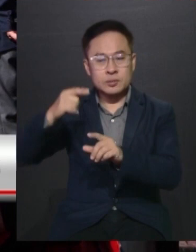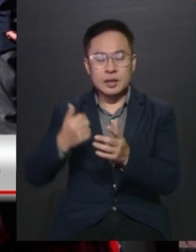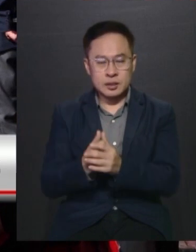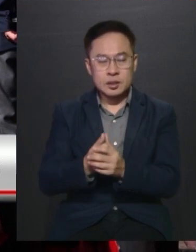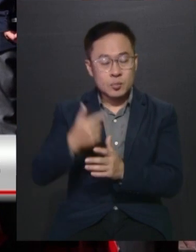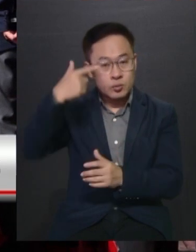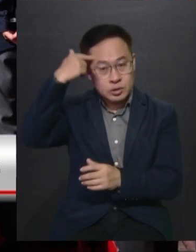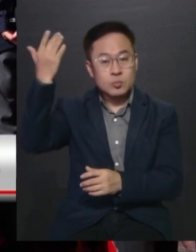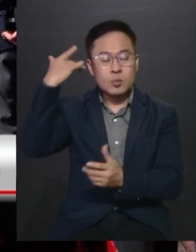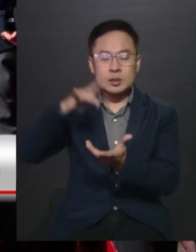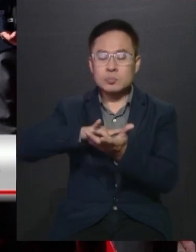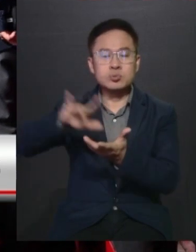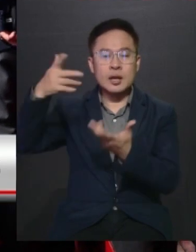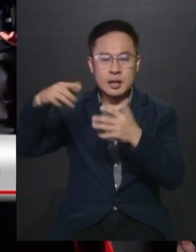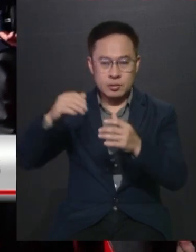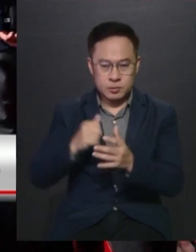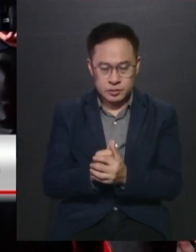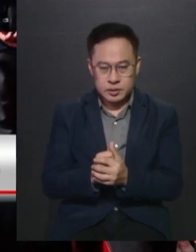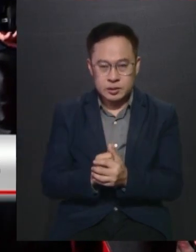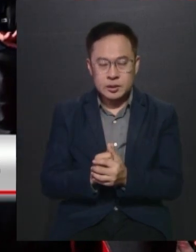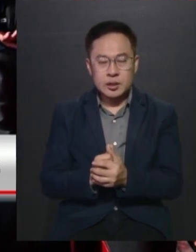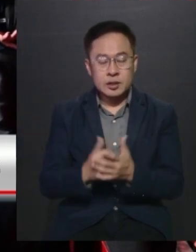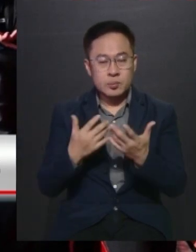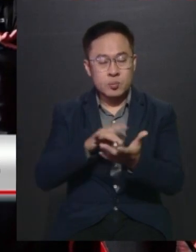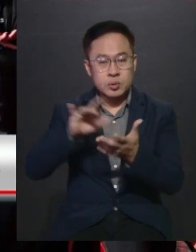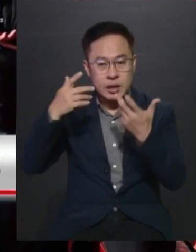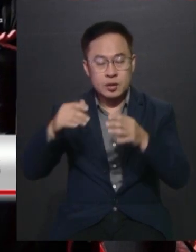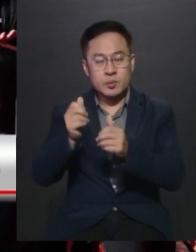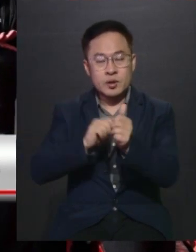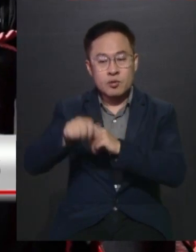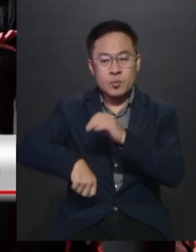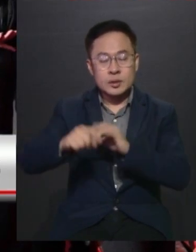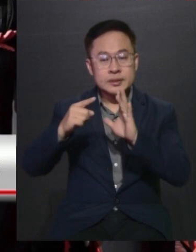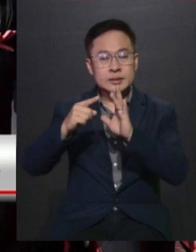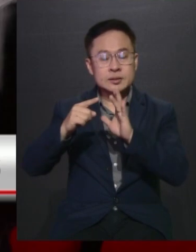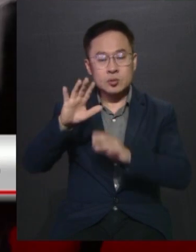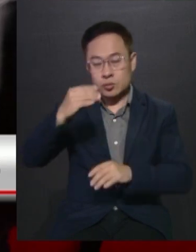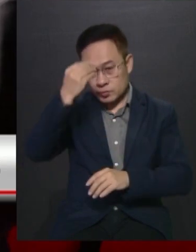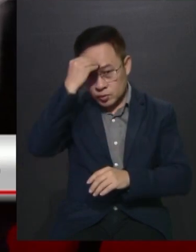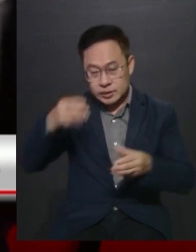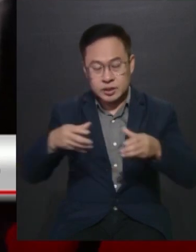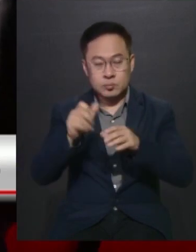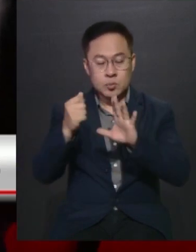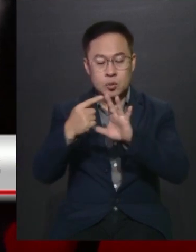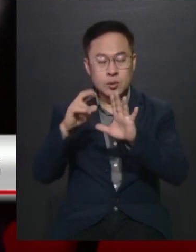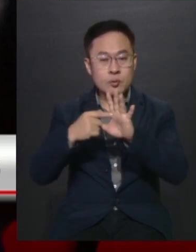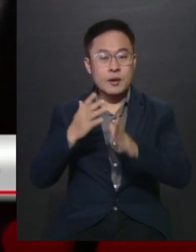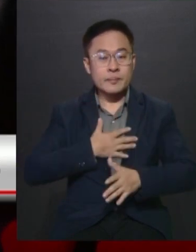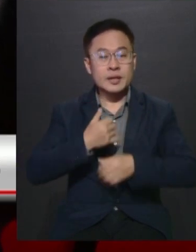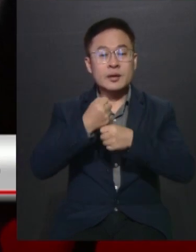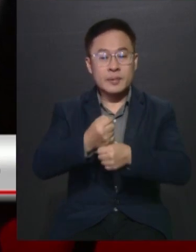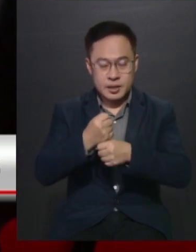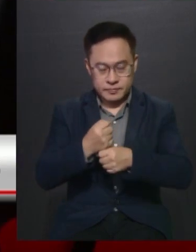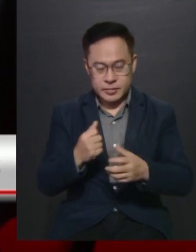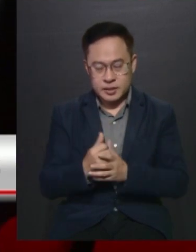ายนหรือว่าเมื่อวานนี้ก่อนที่จะเข้าชมซูเปอร์บิ๊กแมตช์ค่ะของเจลีก2023ที่อุระวะเรสเนี่ยจะเปิดไซตามะสเตเดียม